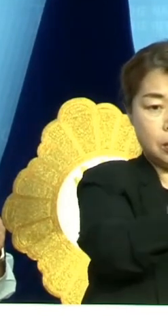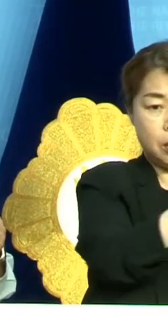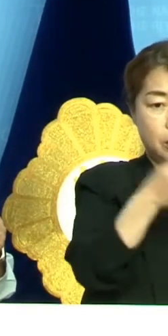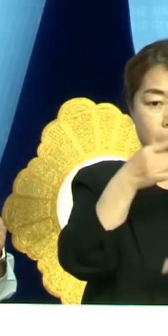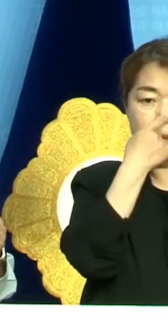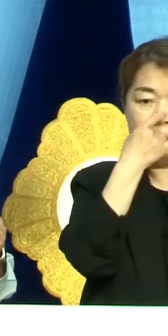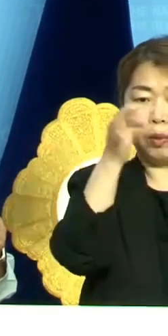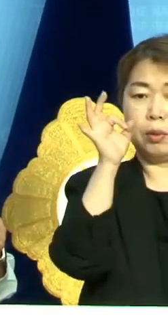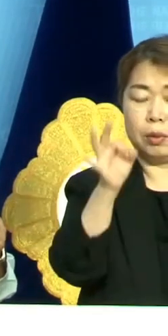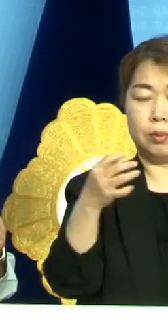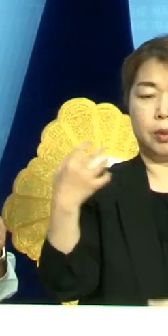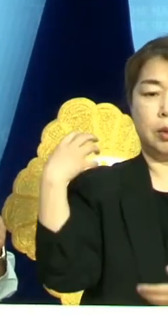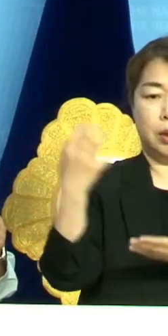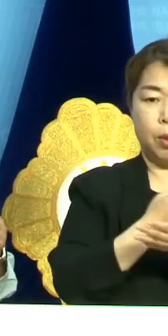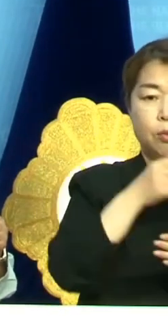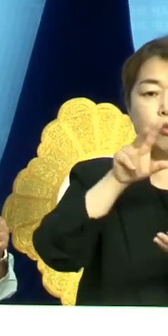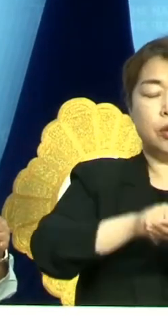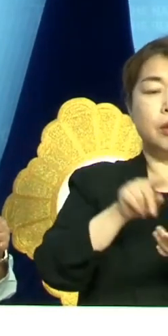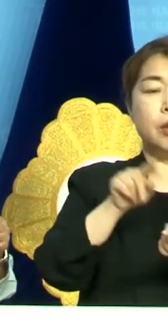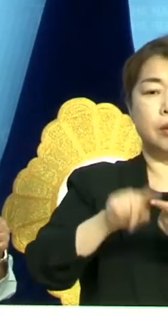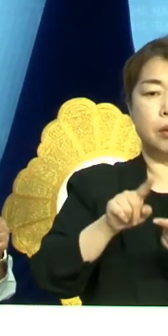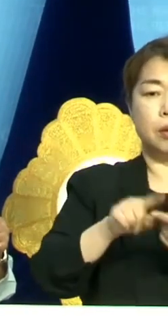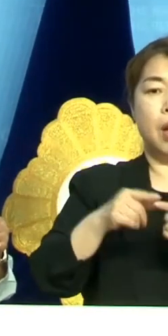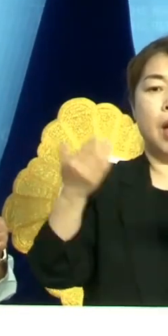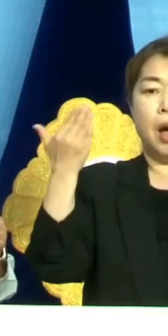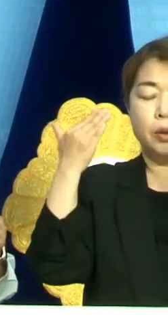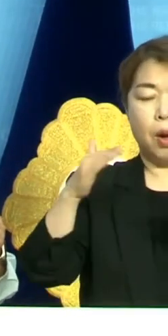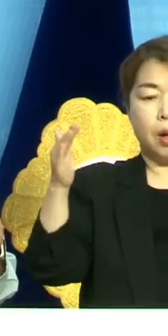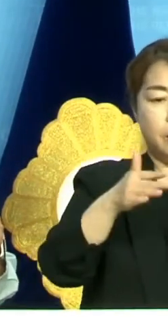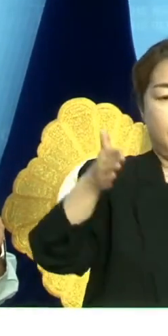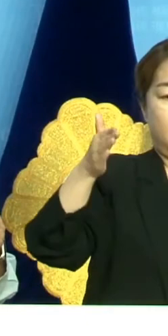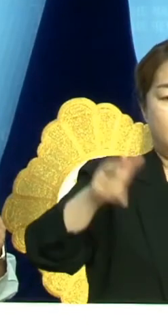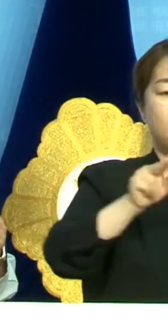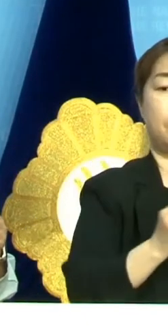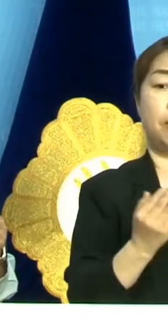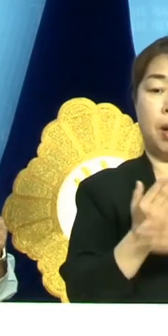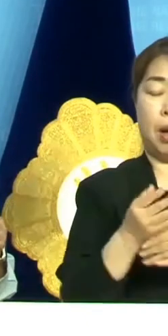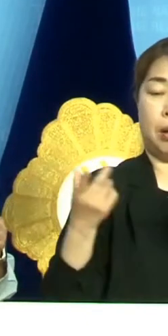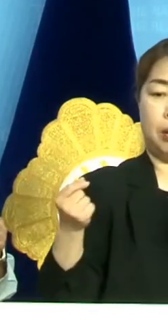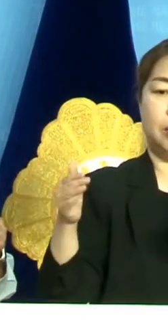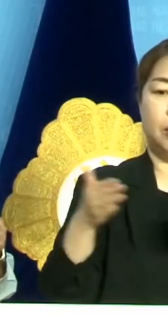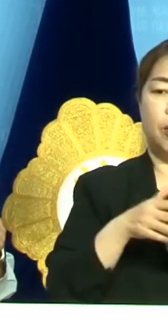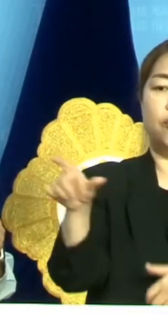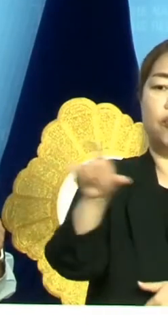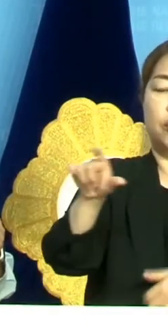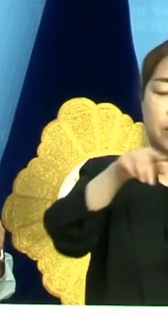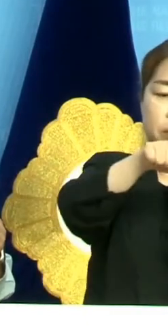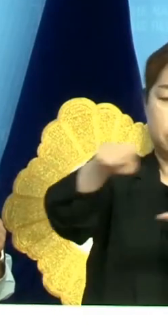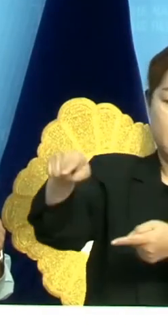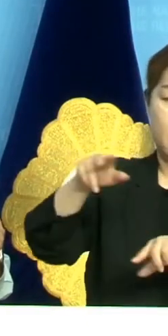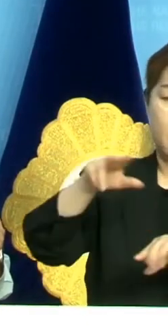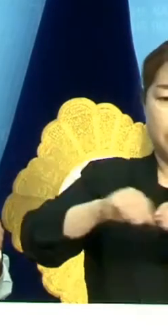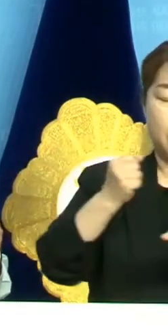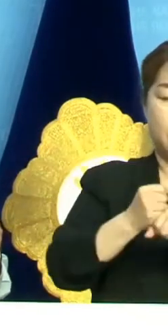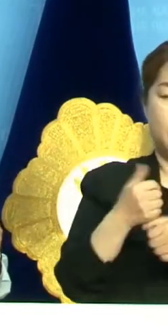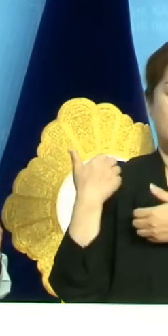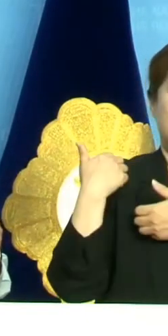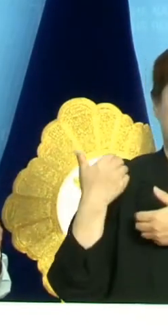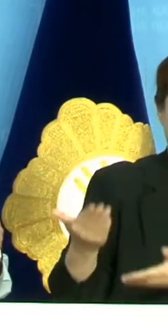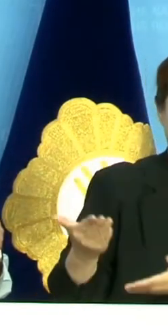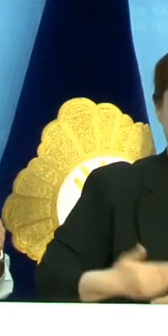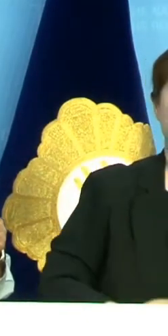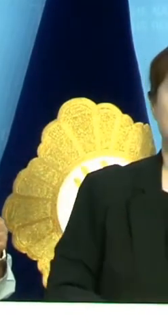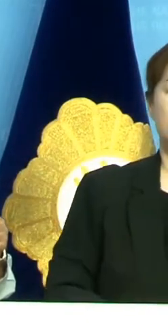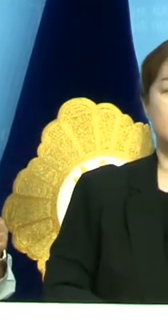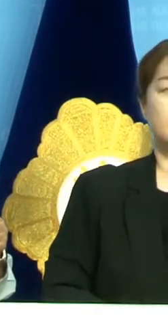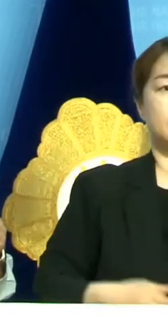등록금 반환 문제는 기본적으로 대학과 학생 사이에 발생한 일로 당사자간의 해결해야 할 사안으로 본다면 끝까지 책임을